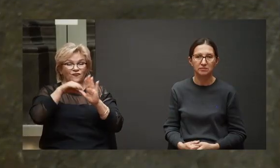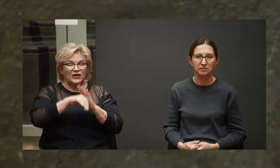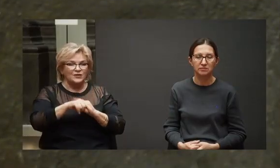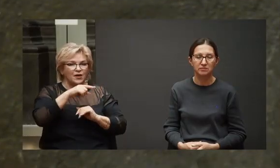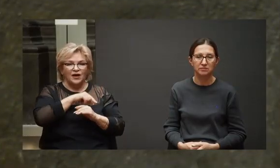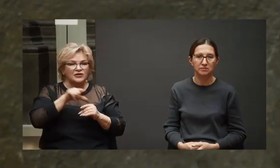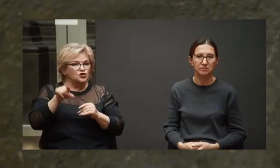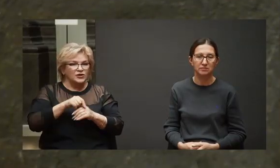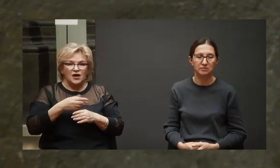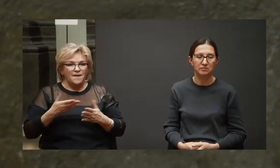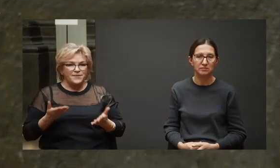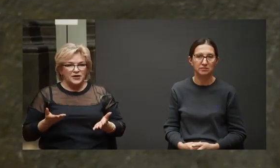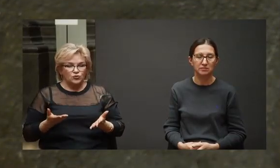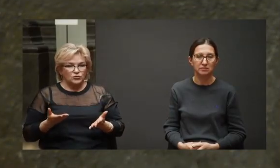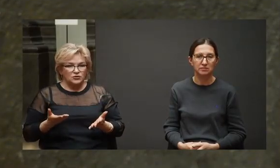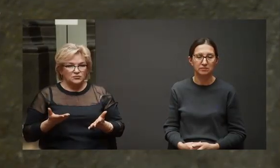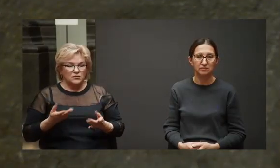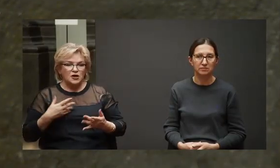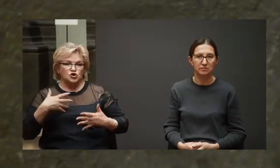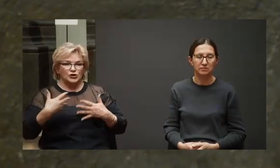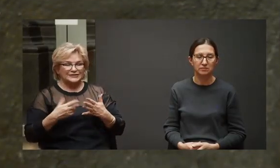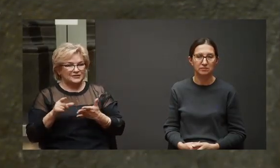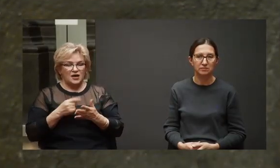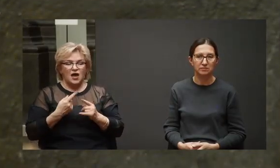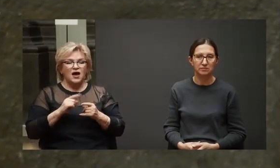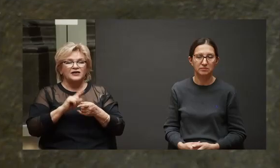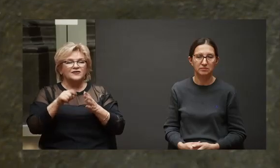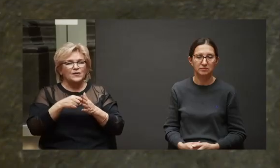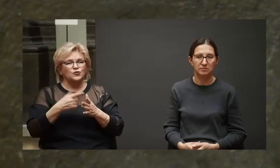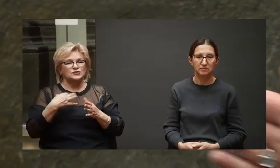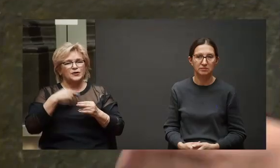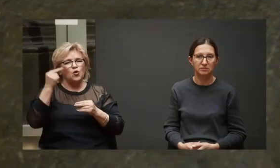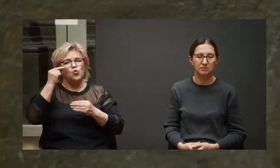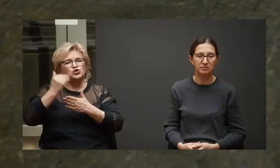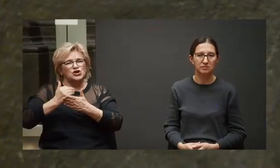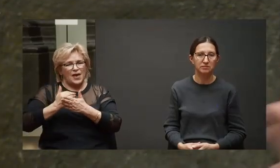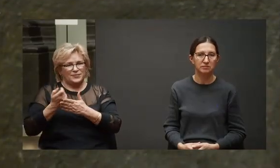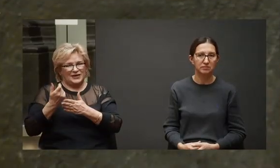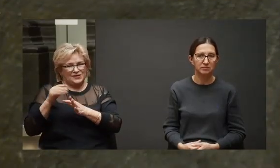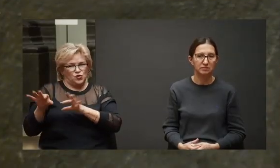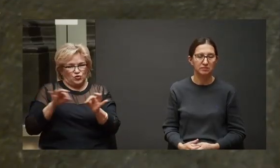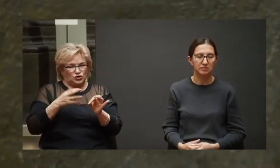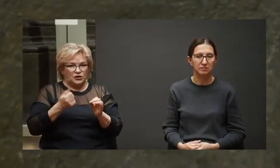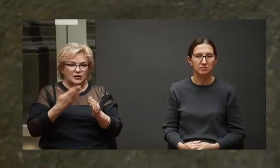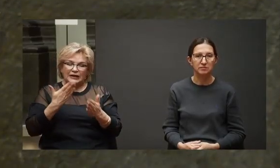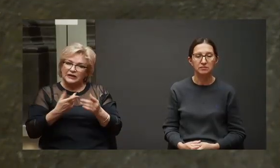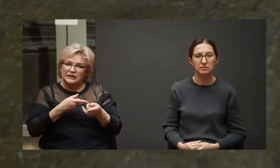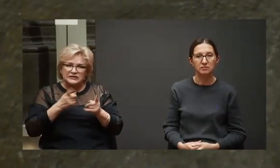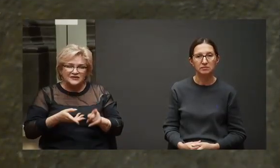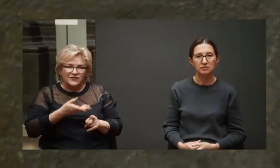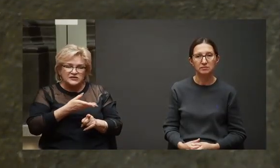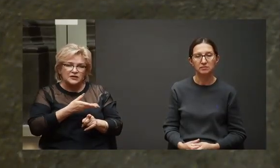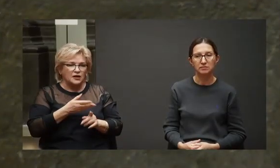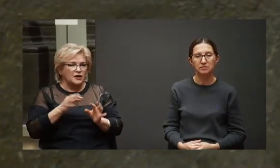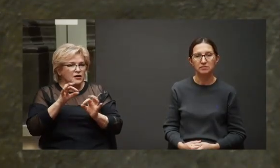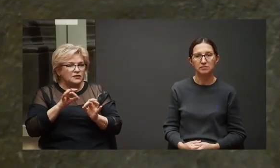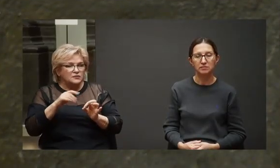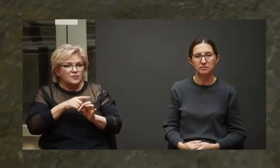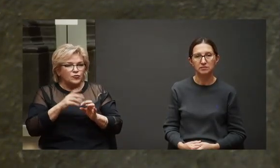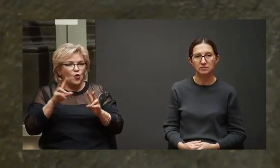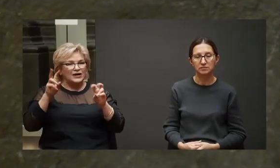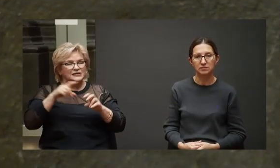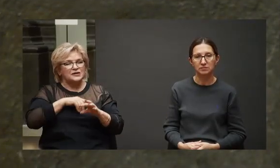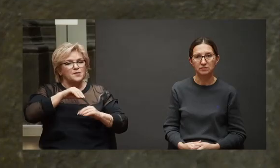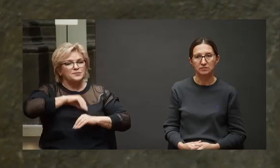не копируют, да, как бы жесты. Это вопрос был немножко учебный, и действительно, по